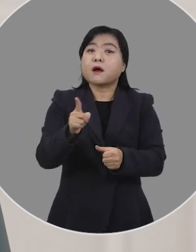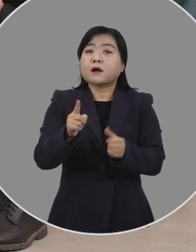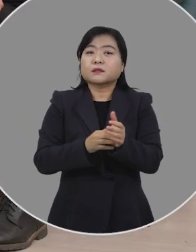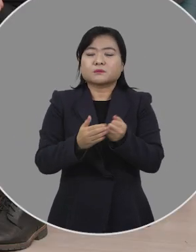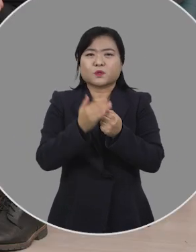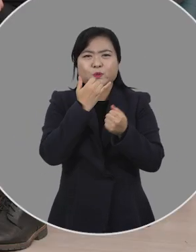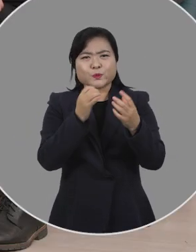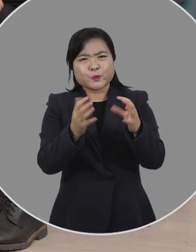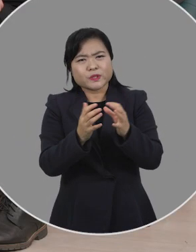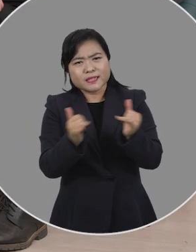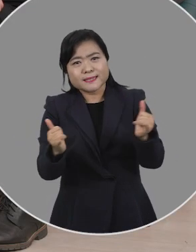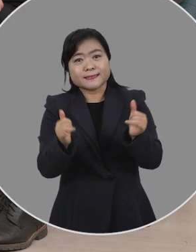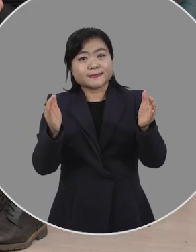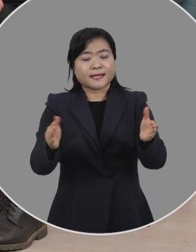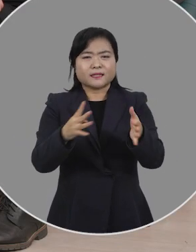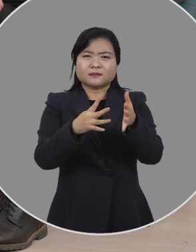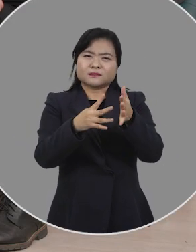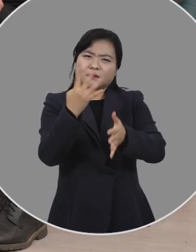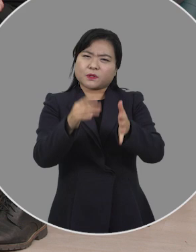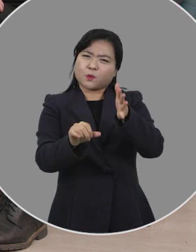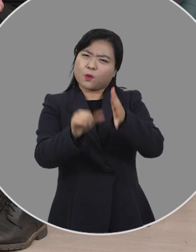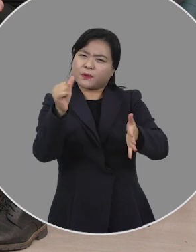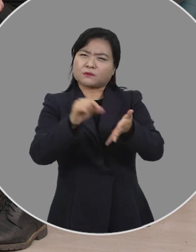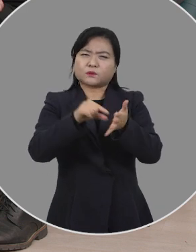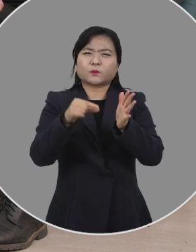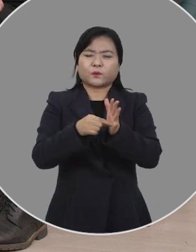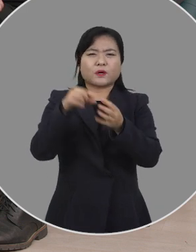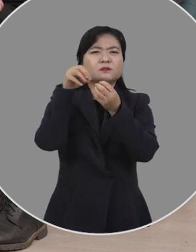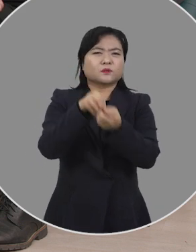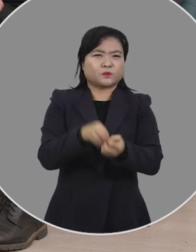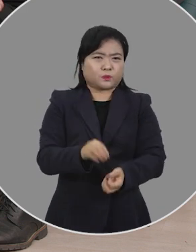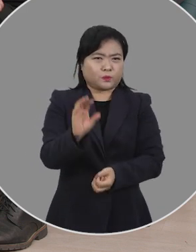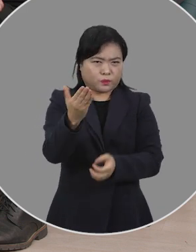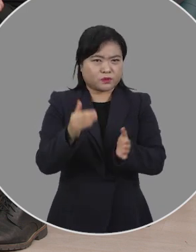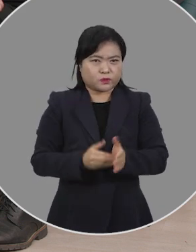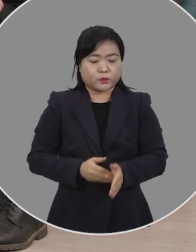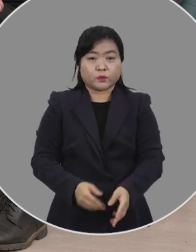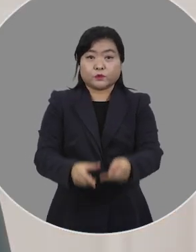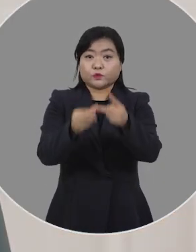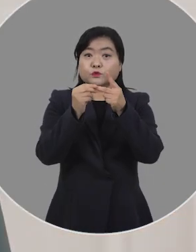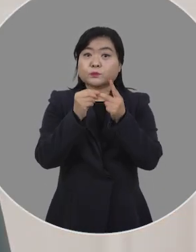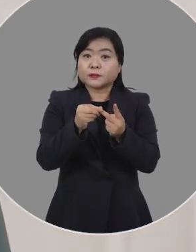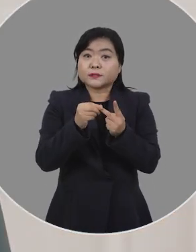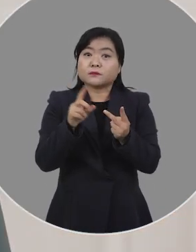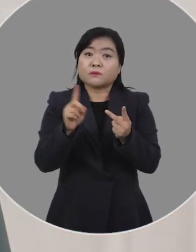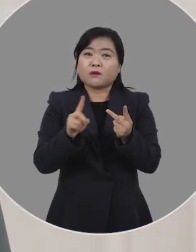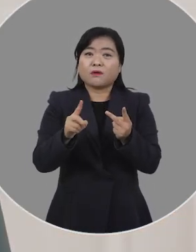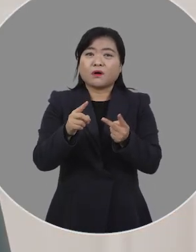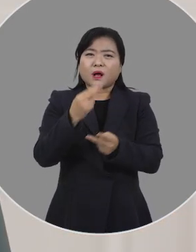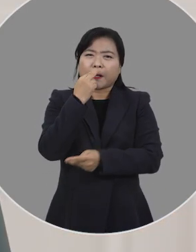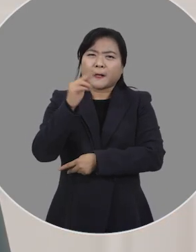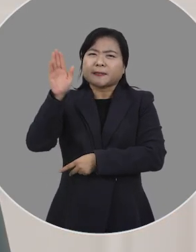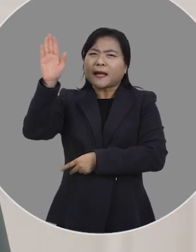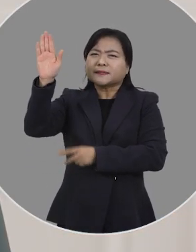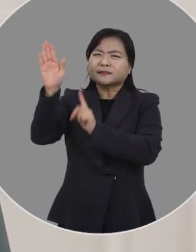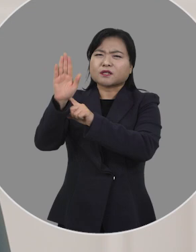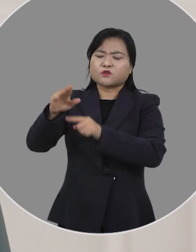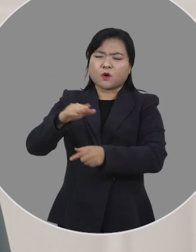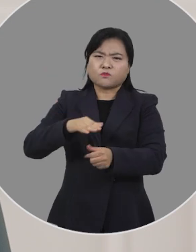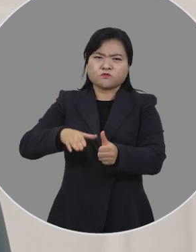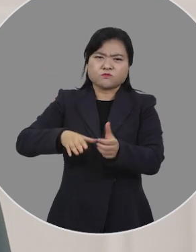한 400~500년 깊은 전통이고요. 그다음 두 번째로 너무 나치